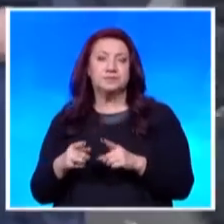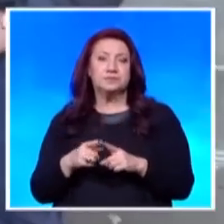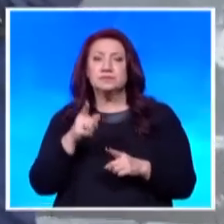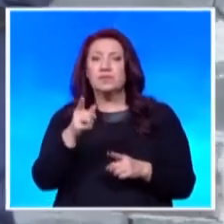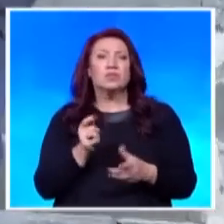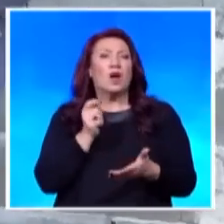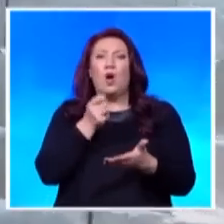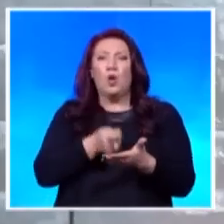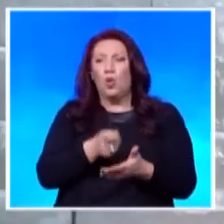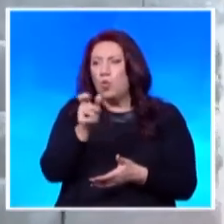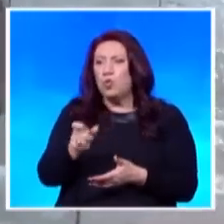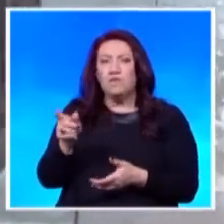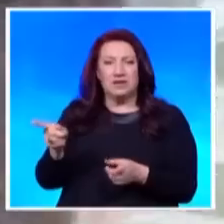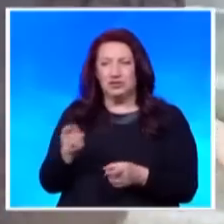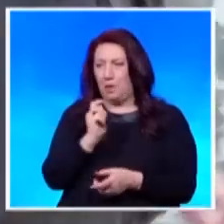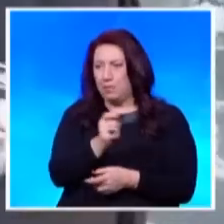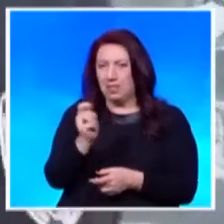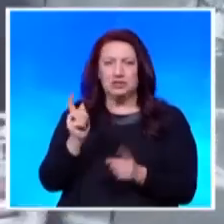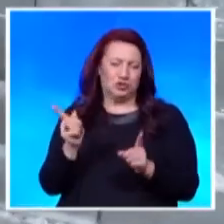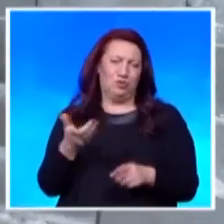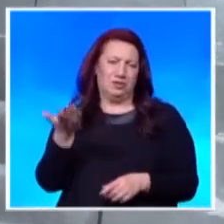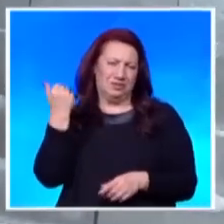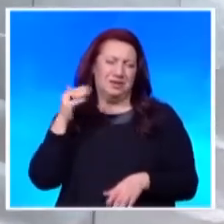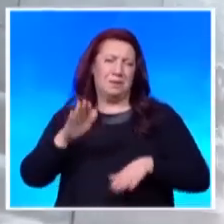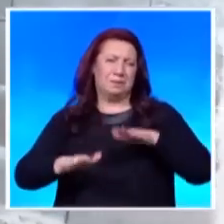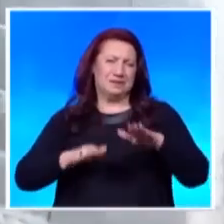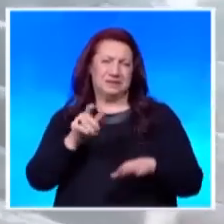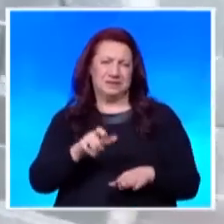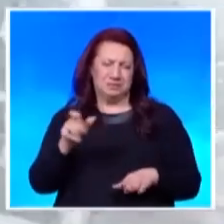лица от криминалния контингент, които извършват и други престъпления, свързани с